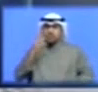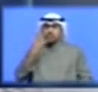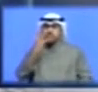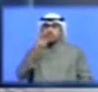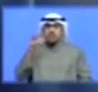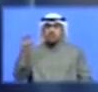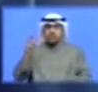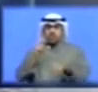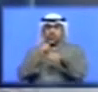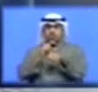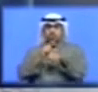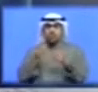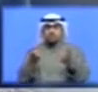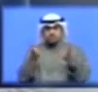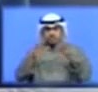400 طبيب.